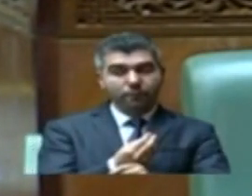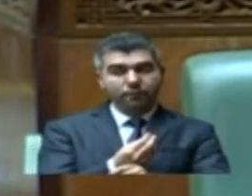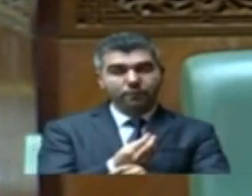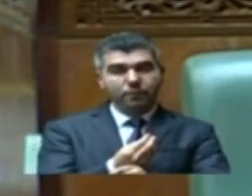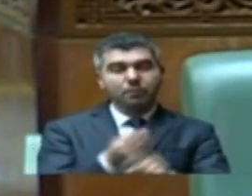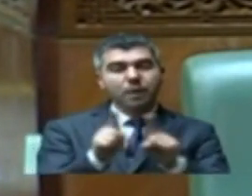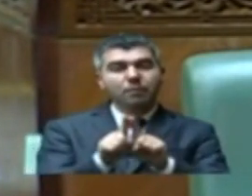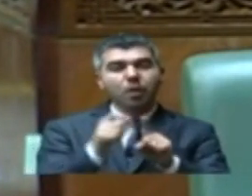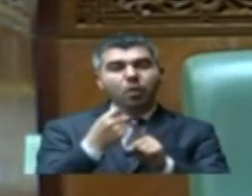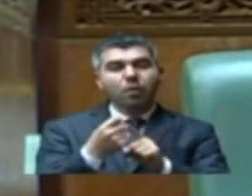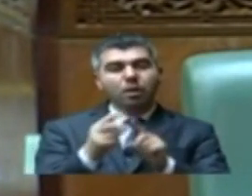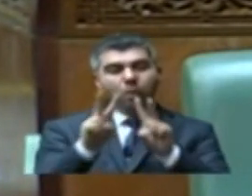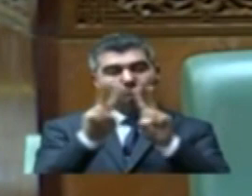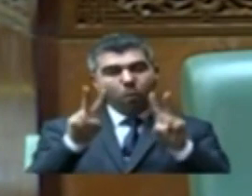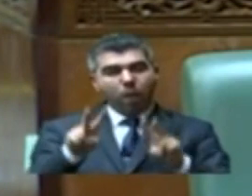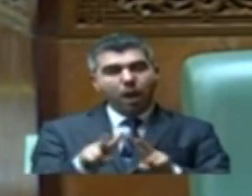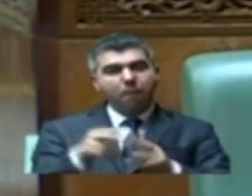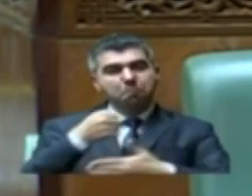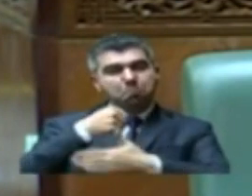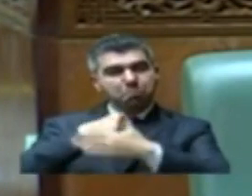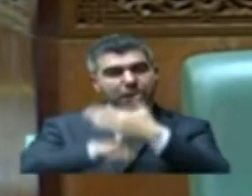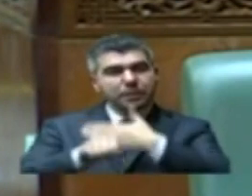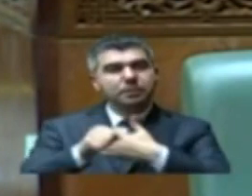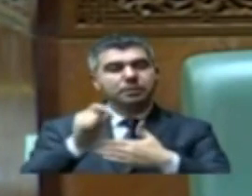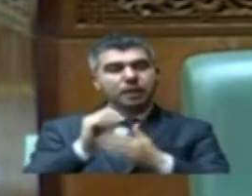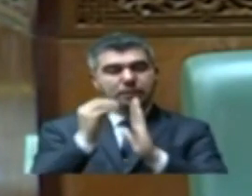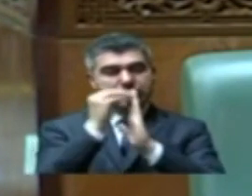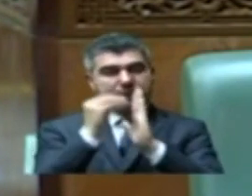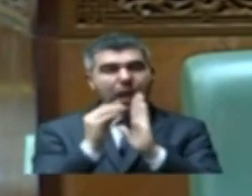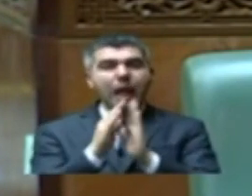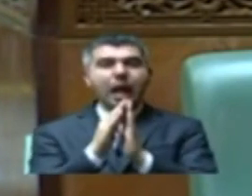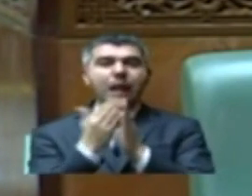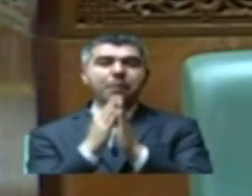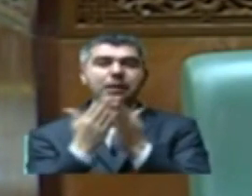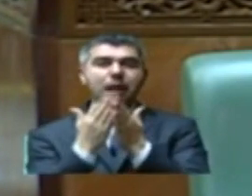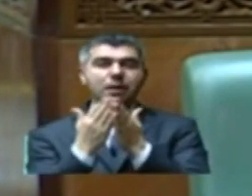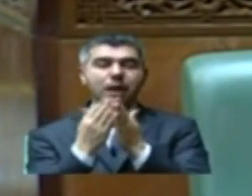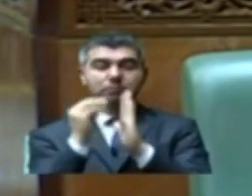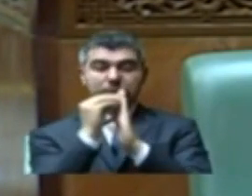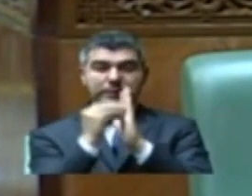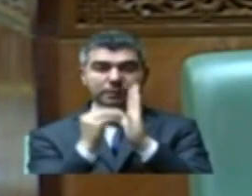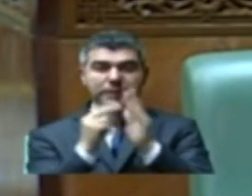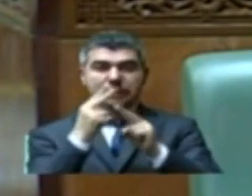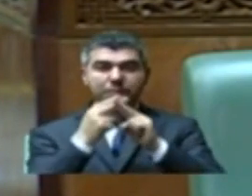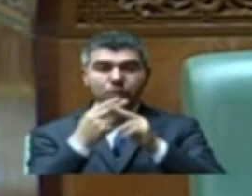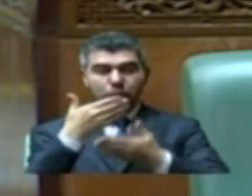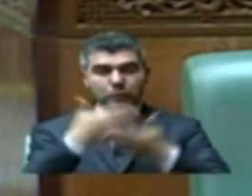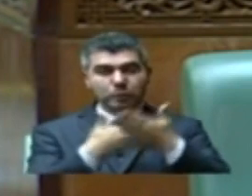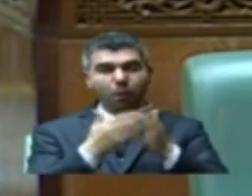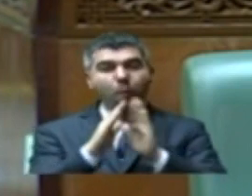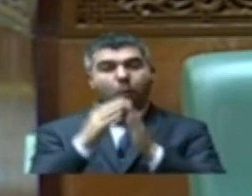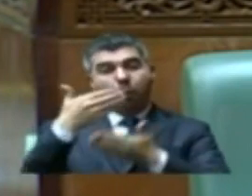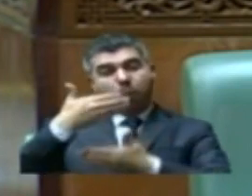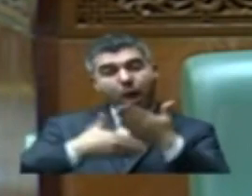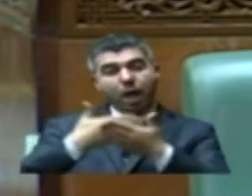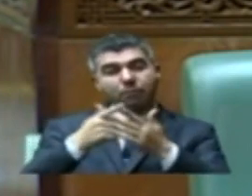وضعية بدون عقود الازدياد وغير مسجلين في الحالة المدنية ولا يتوفرون على أي وثيقة لإثبات